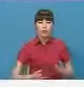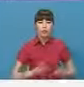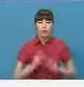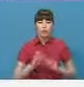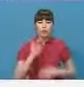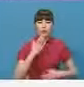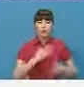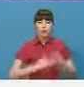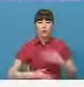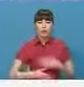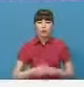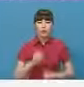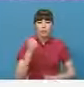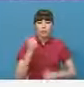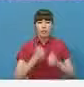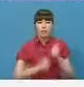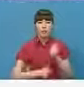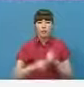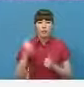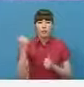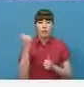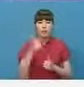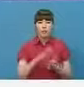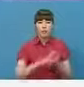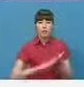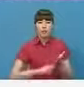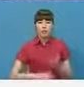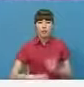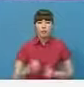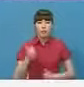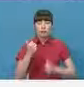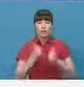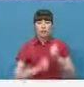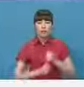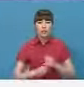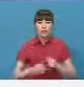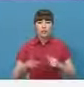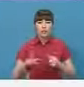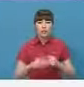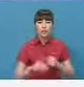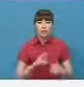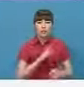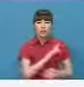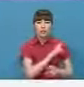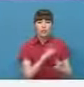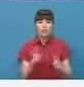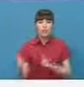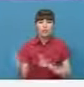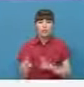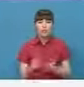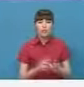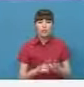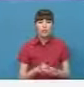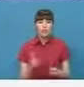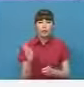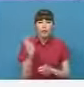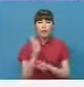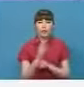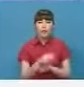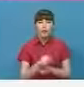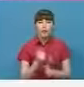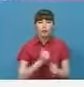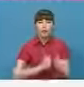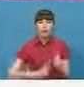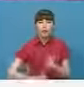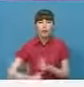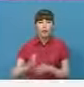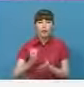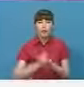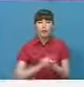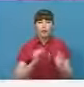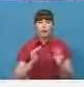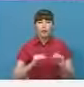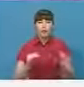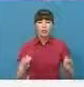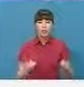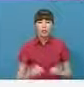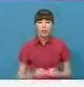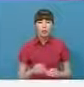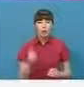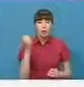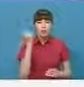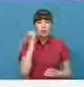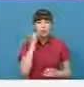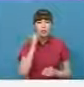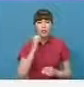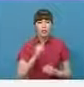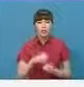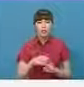бойы бәсекесі қызған ауқымды фестивальге жерлестеріміз мықты дайындықпен барған. Оза шау бәге алған балғындарымыз бұйыртса Мәскеуге